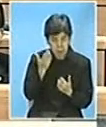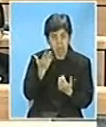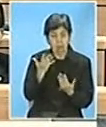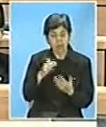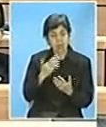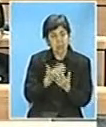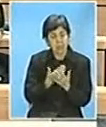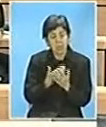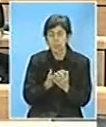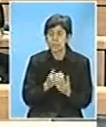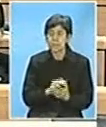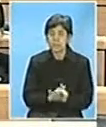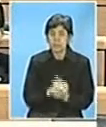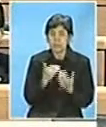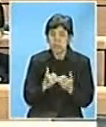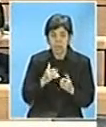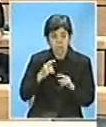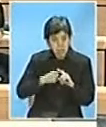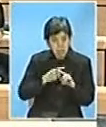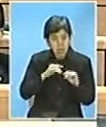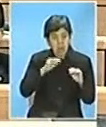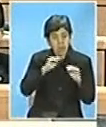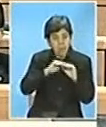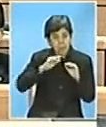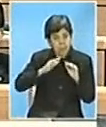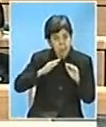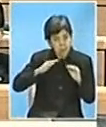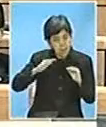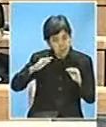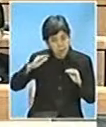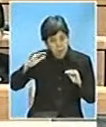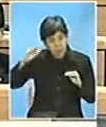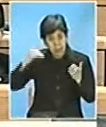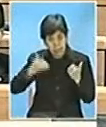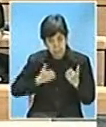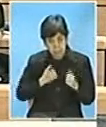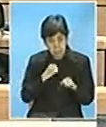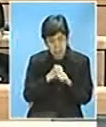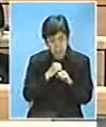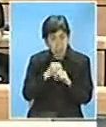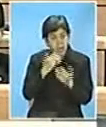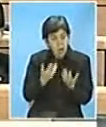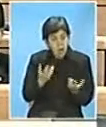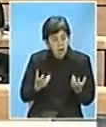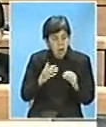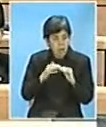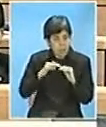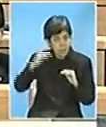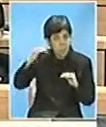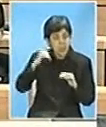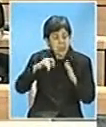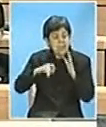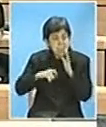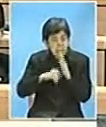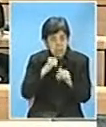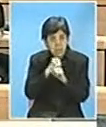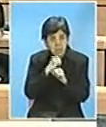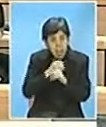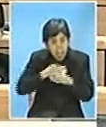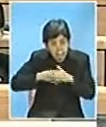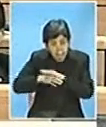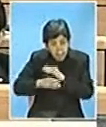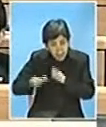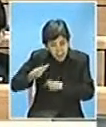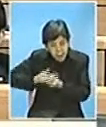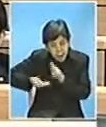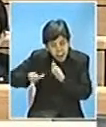ต่างกัน3บาทนับวันทุกเดือนจะห่างกันทีละบาท50มา10ทุกเดือนทำให้มีส่วนต่างของราคาเป็นที่มาของการลักลอบหรือใ